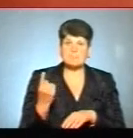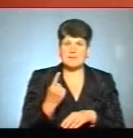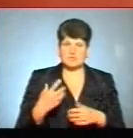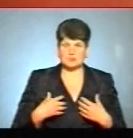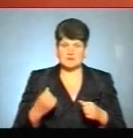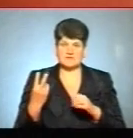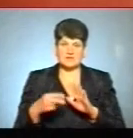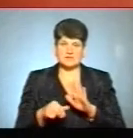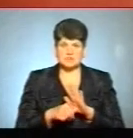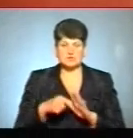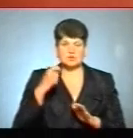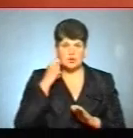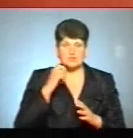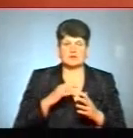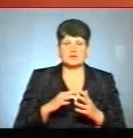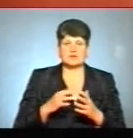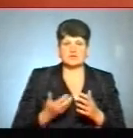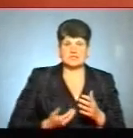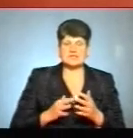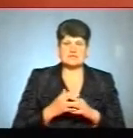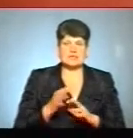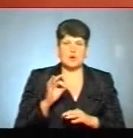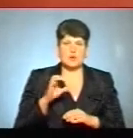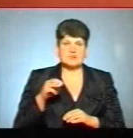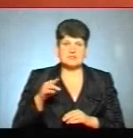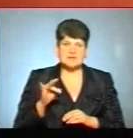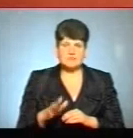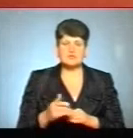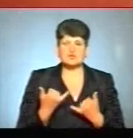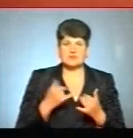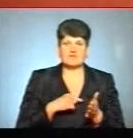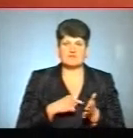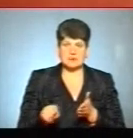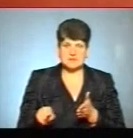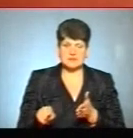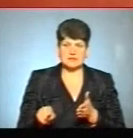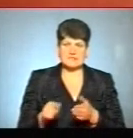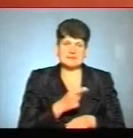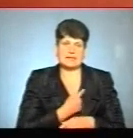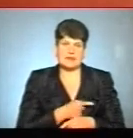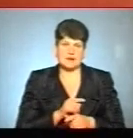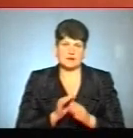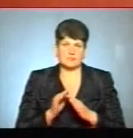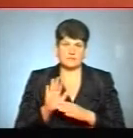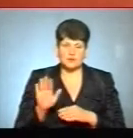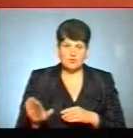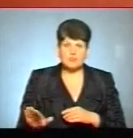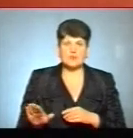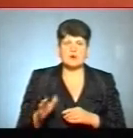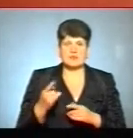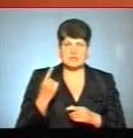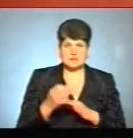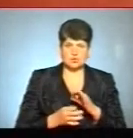Це 26-річний житель села Острів Тернопільського району. Сьогодні він вже виписаний із лікарні, але за